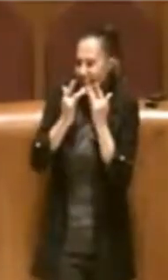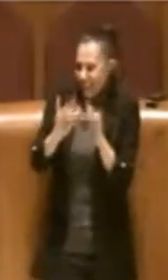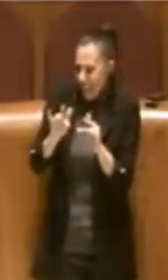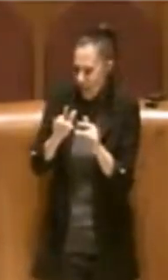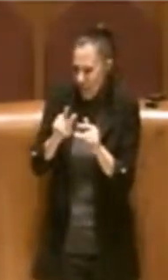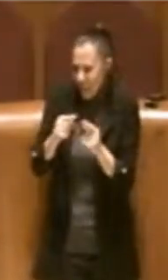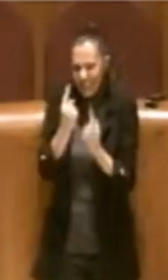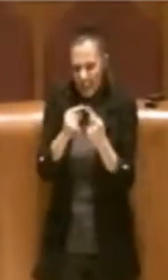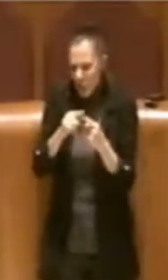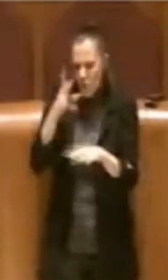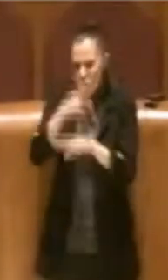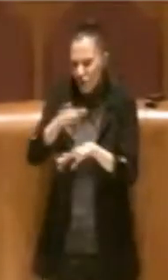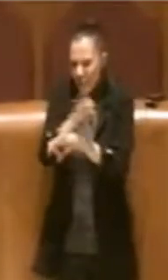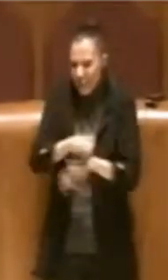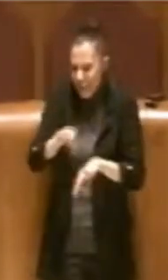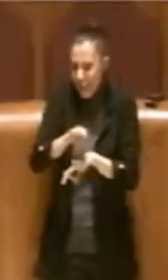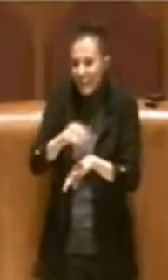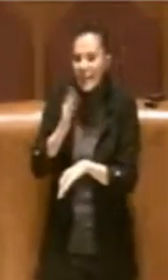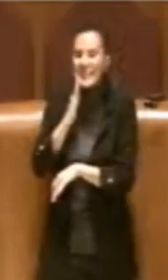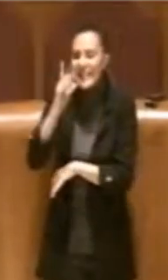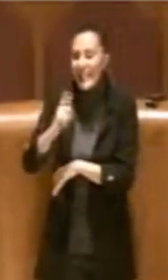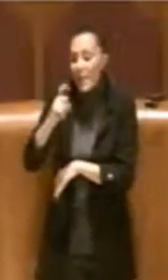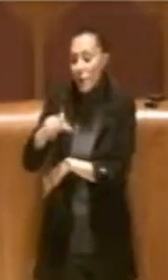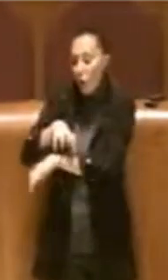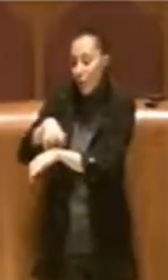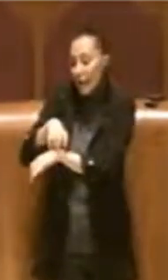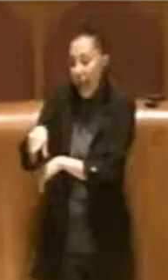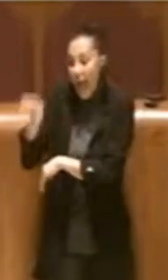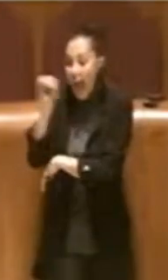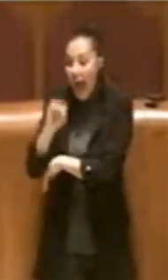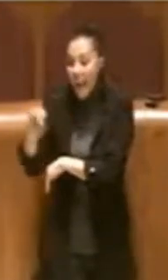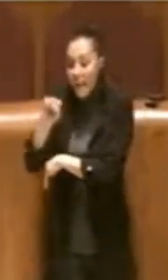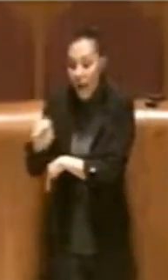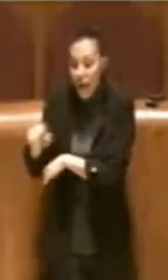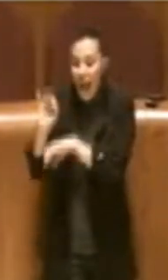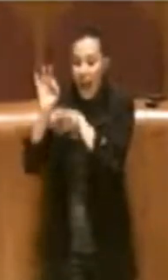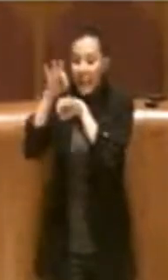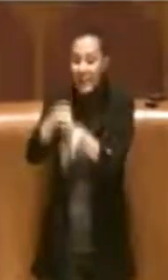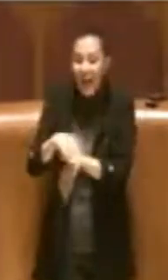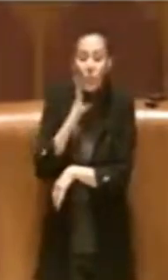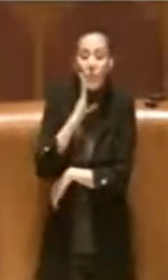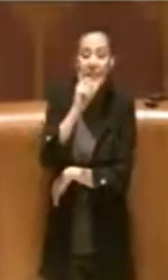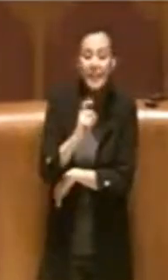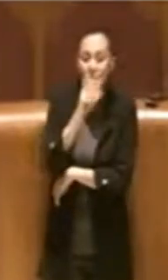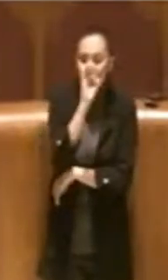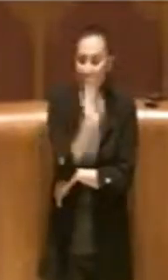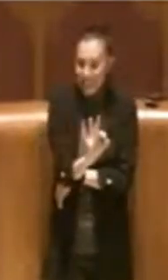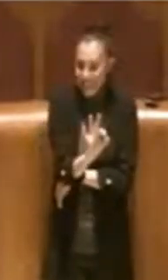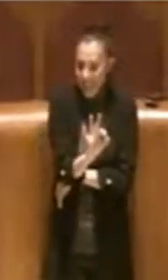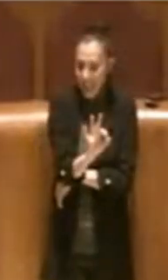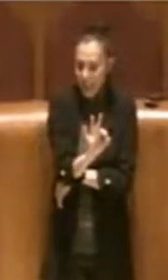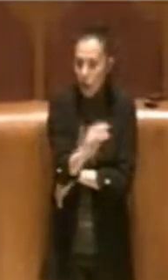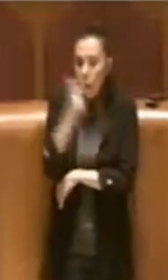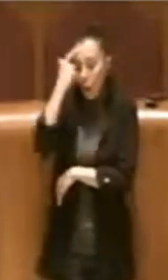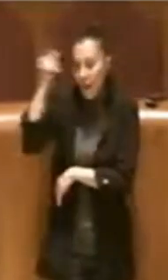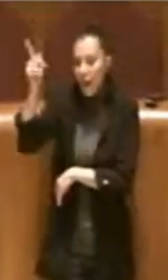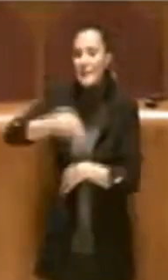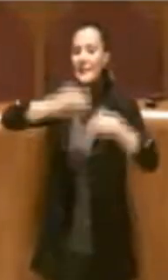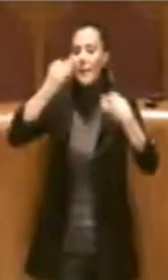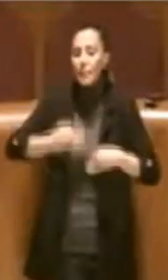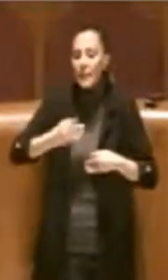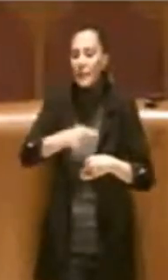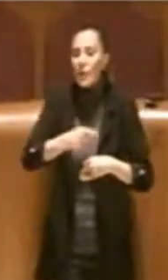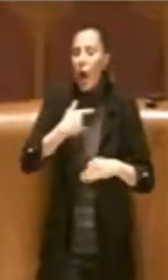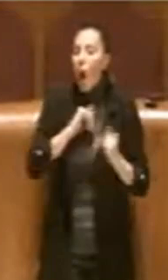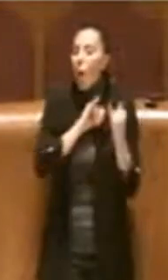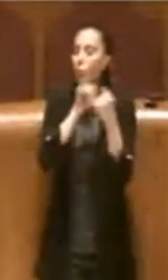discorso, perché parliamo di debito commissariale. Alemanno è arrivato col debito zero, perché stabilito dallo Stato, è uscito con debito 800